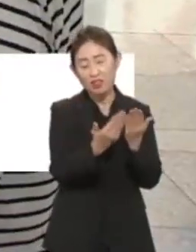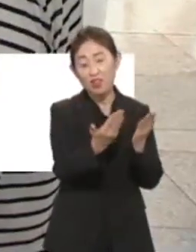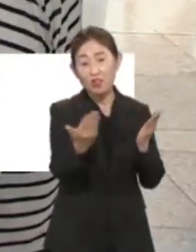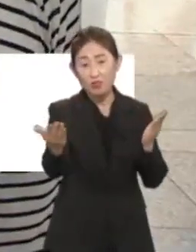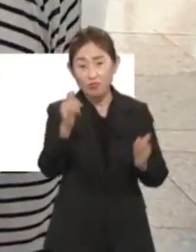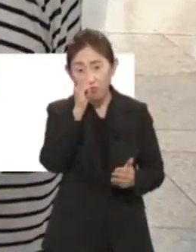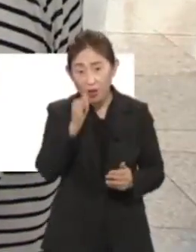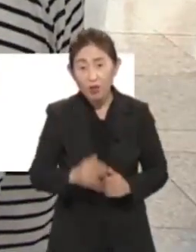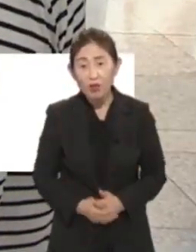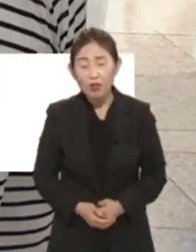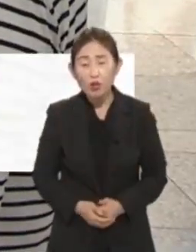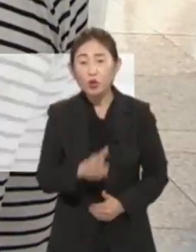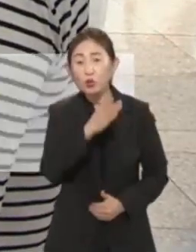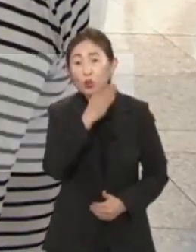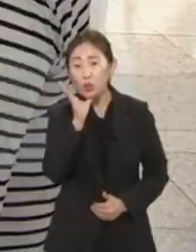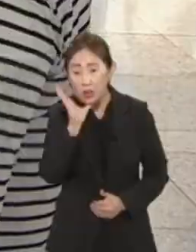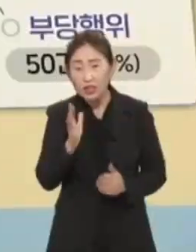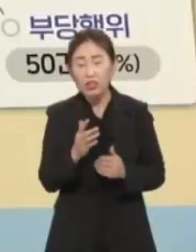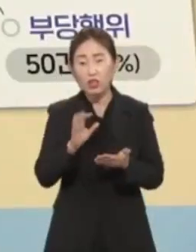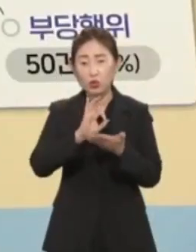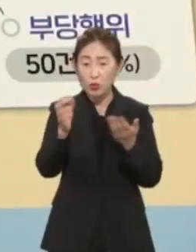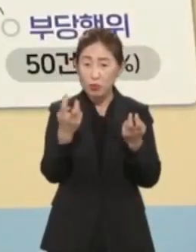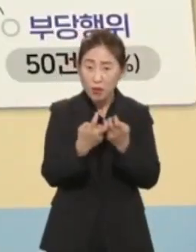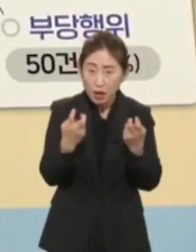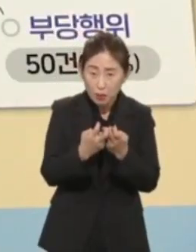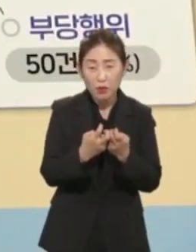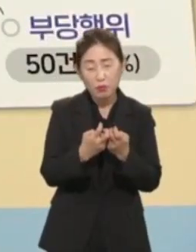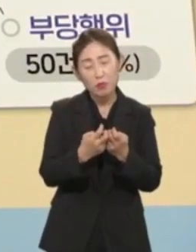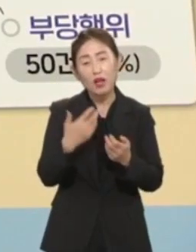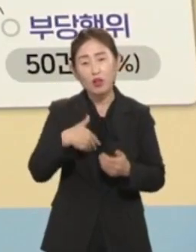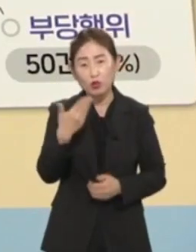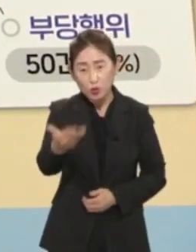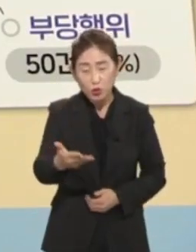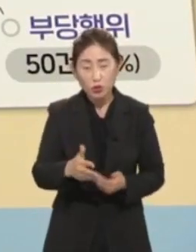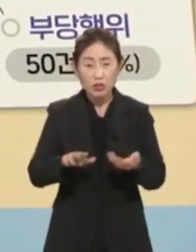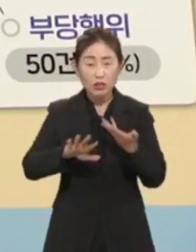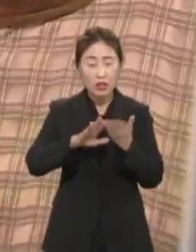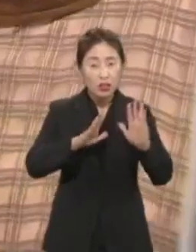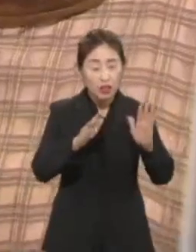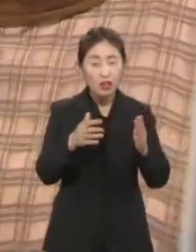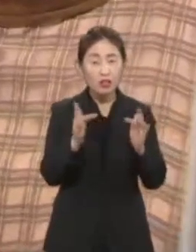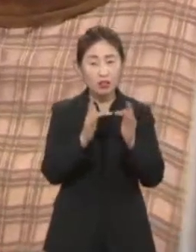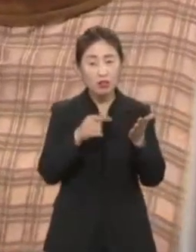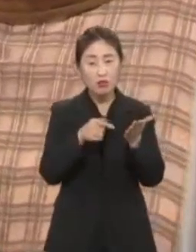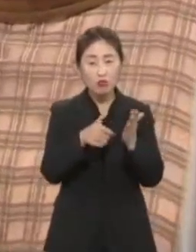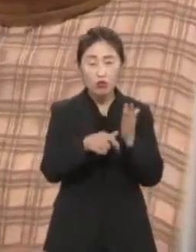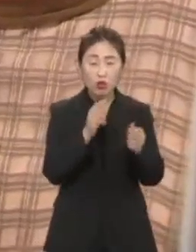진행합니다. 특히 어르신들을 위한 소비 생활 조언과 해외 직구 가이드 등을